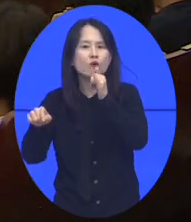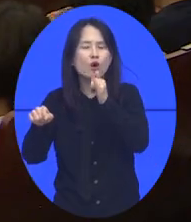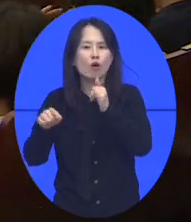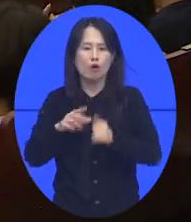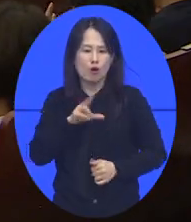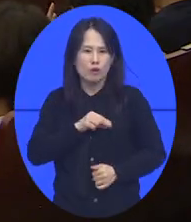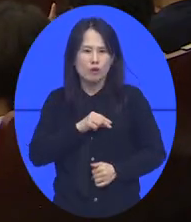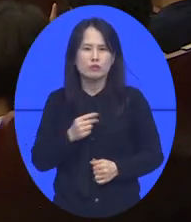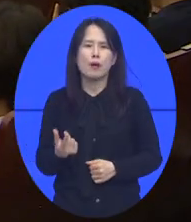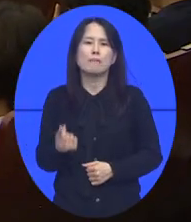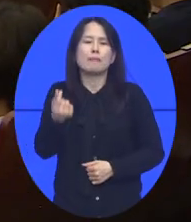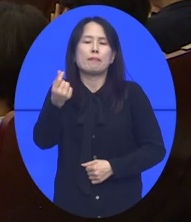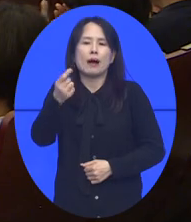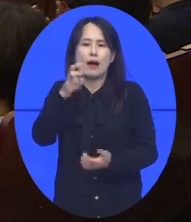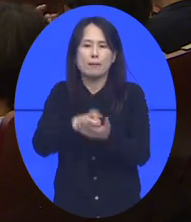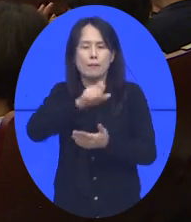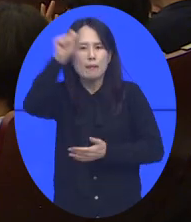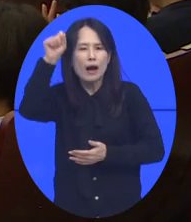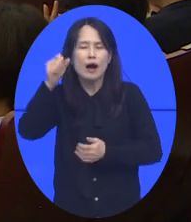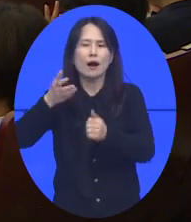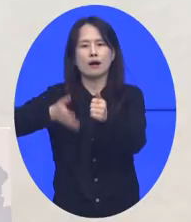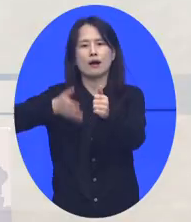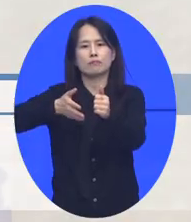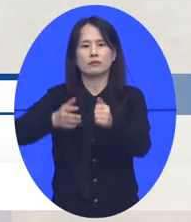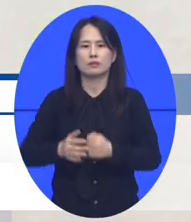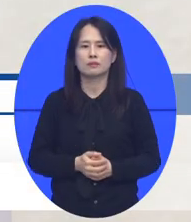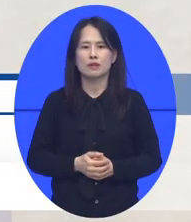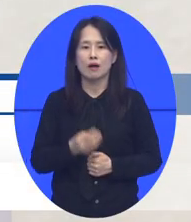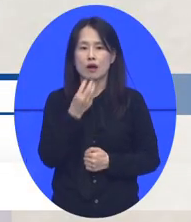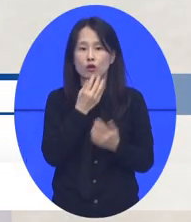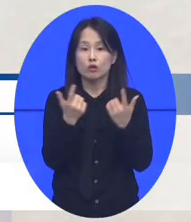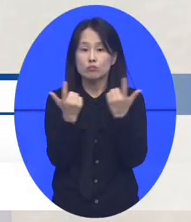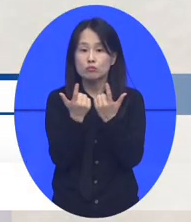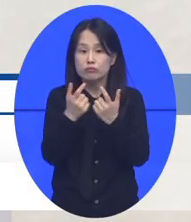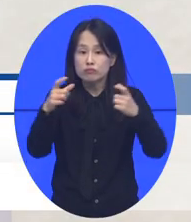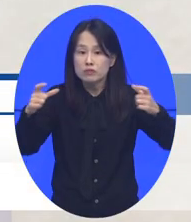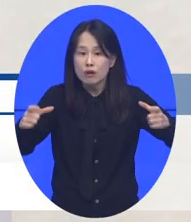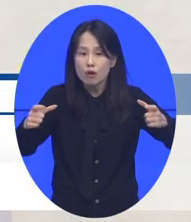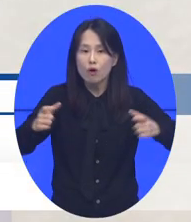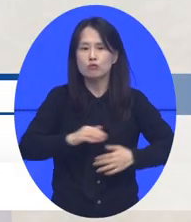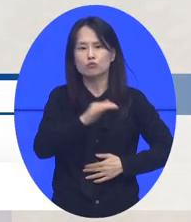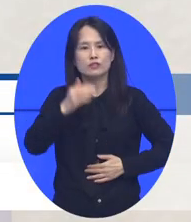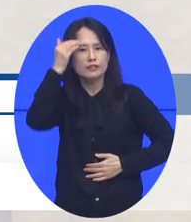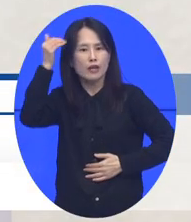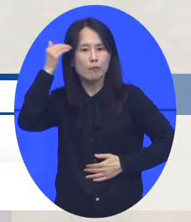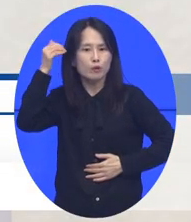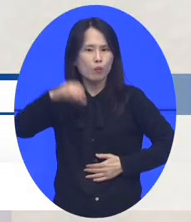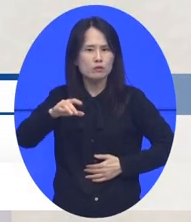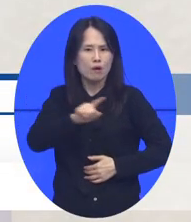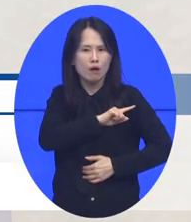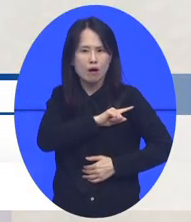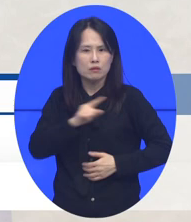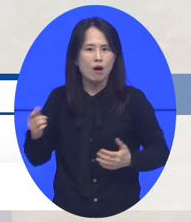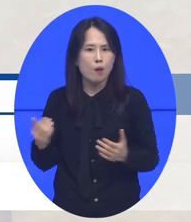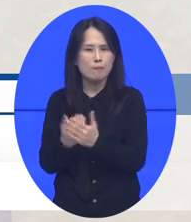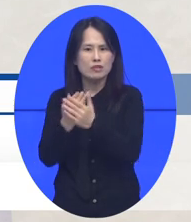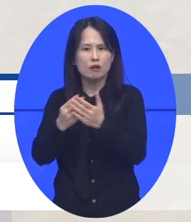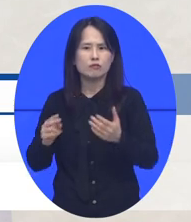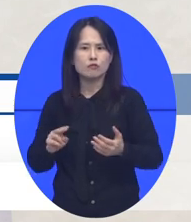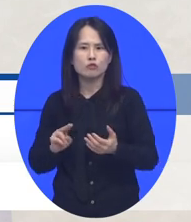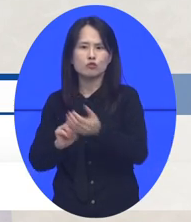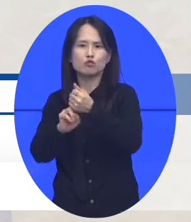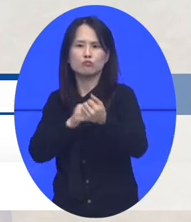국회의원들에게 조속한 입법을 요청했습니다. 경기 북부가 우리 대한민국에서 가장